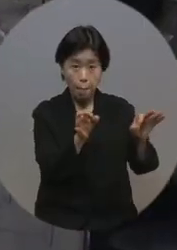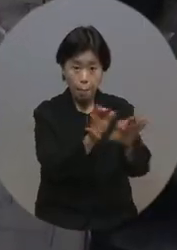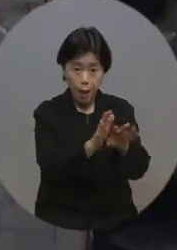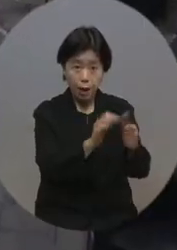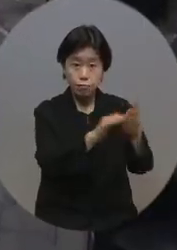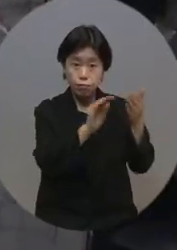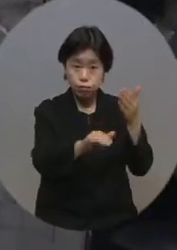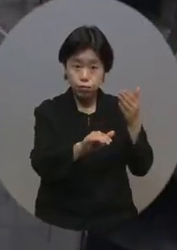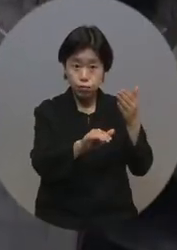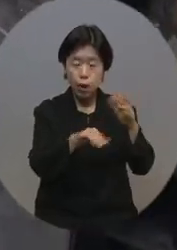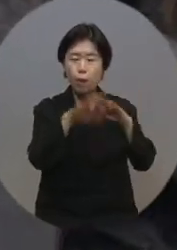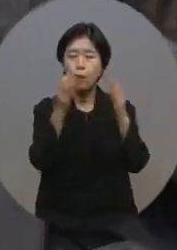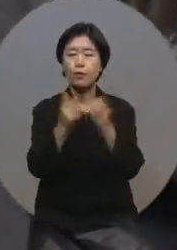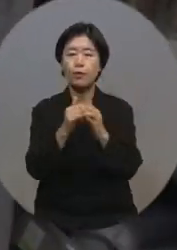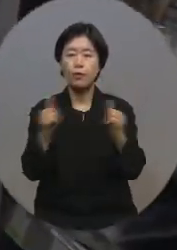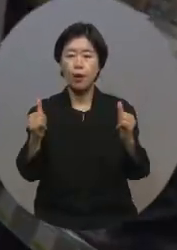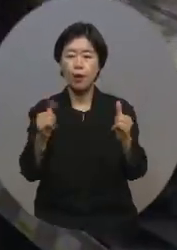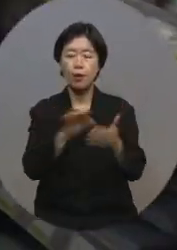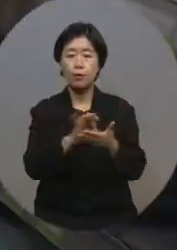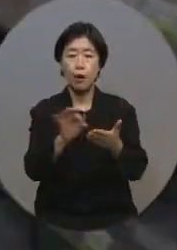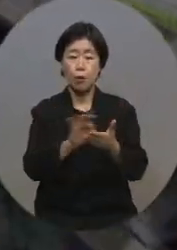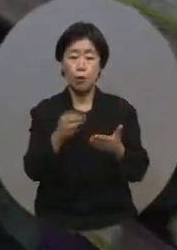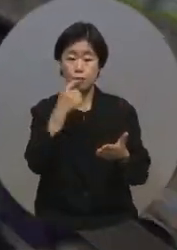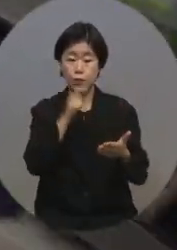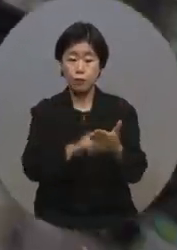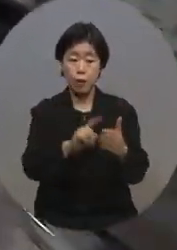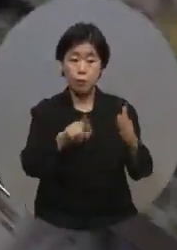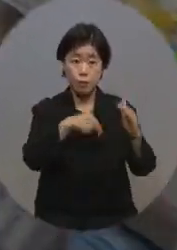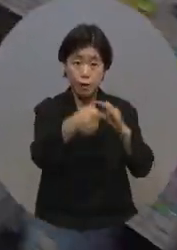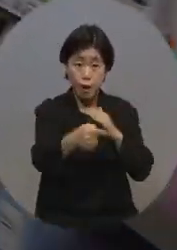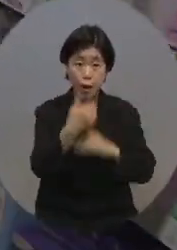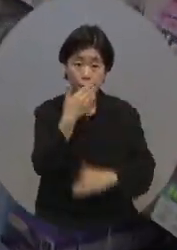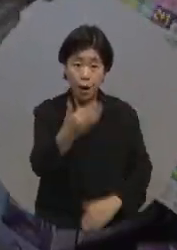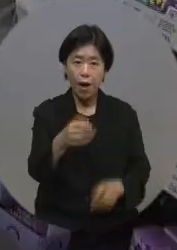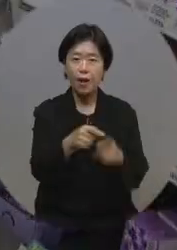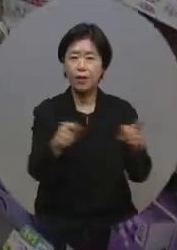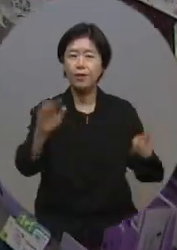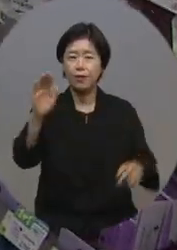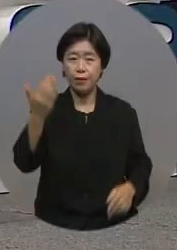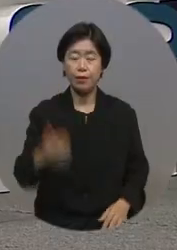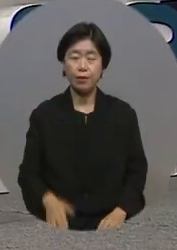변화로 모두가 이용할 수 있는 1층이 만들어졌습니다.